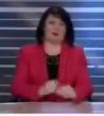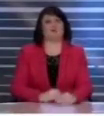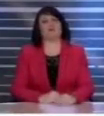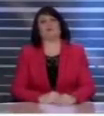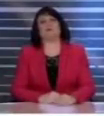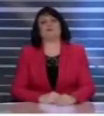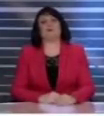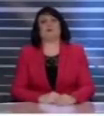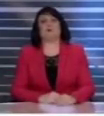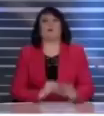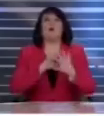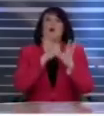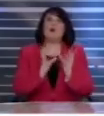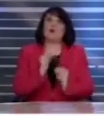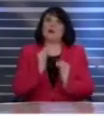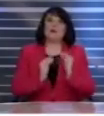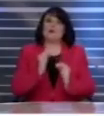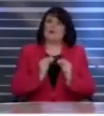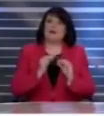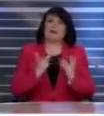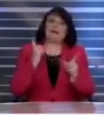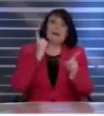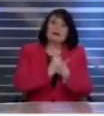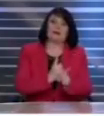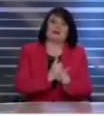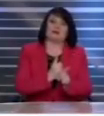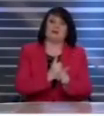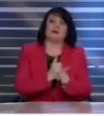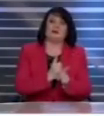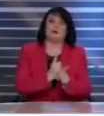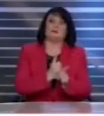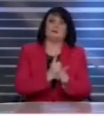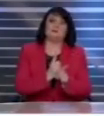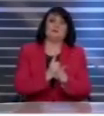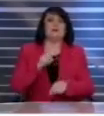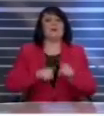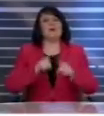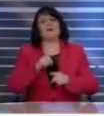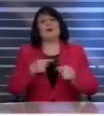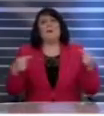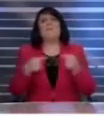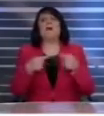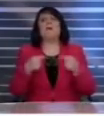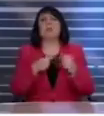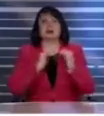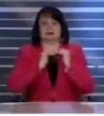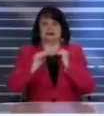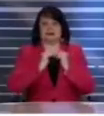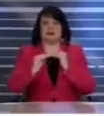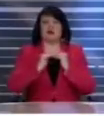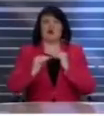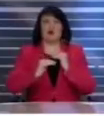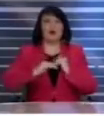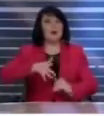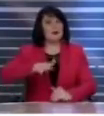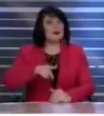Όλα τα προβλήματα εκείνα, ιδίως οι αντιπαραθέσεις στα σύνορα που θα μπορούσαν να